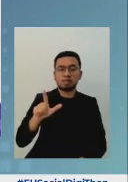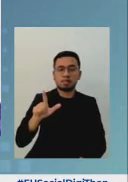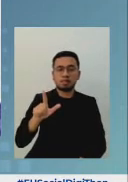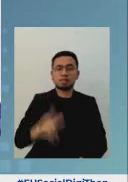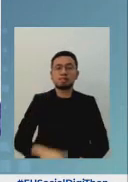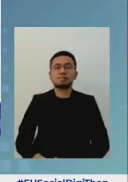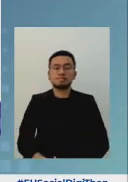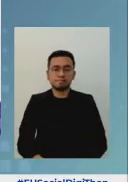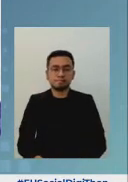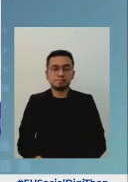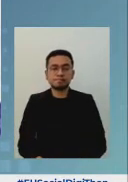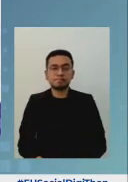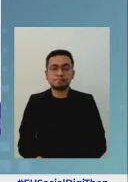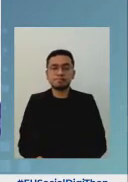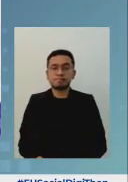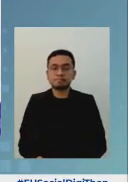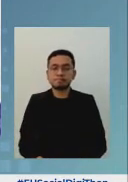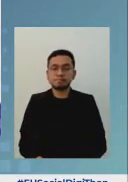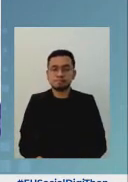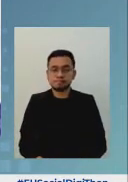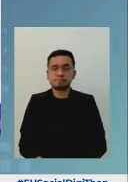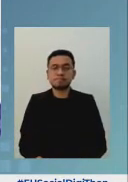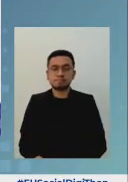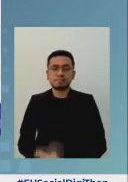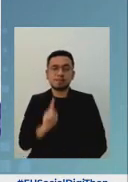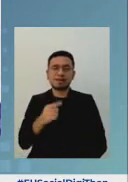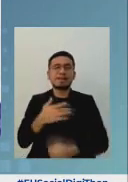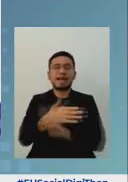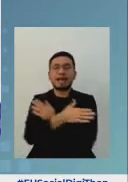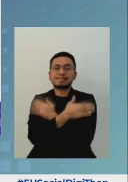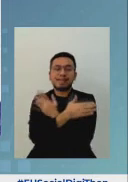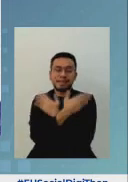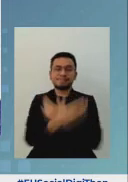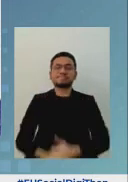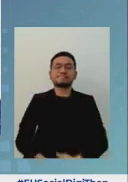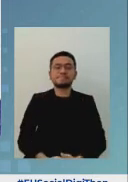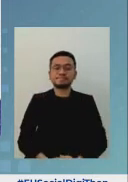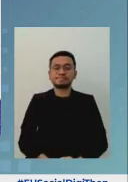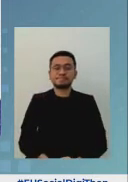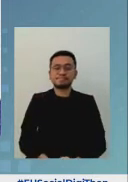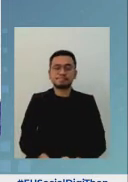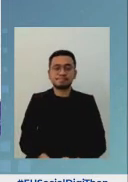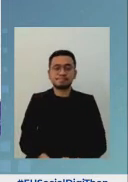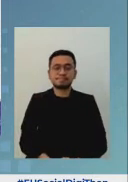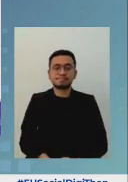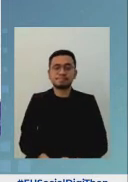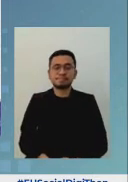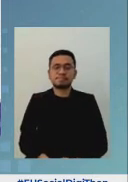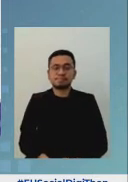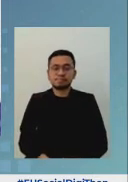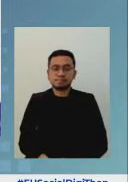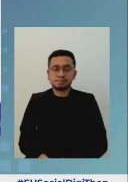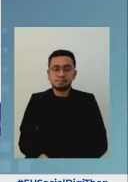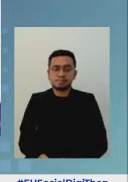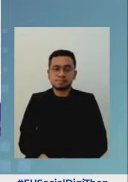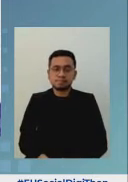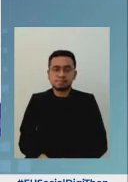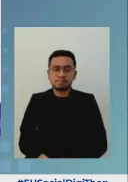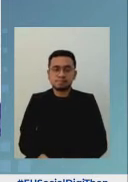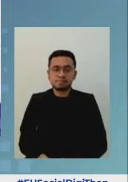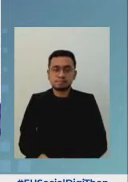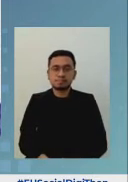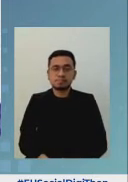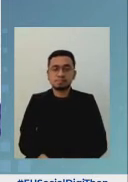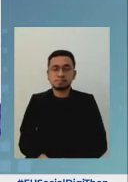Indonesia, Koordinator Daerah Banda Aceh ya. Pertanyaan gini, Bu Ana, menjelajah secara online memberi akses ke banyak